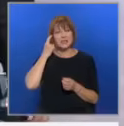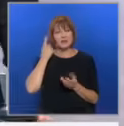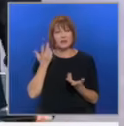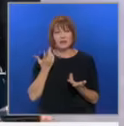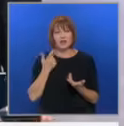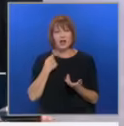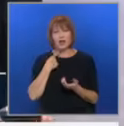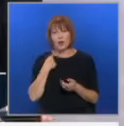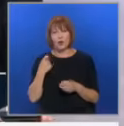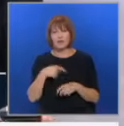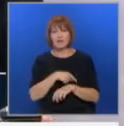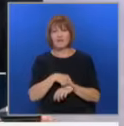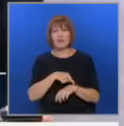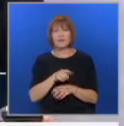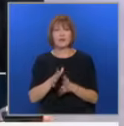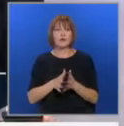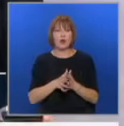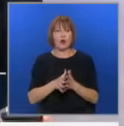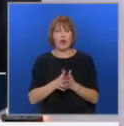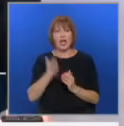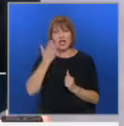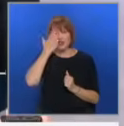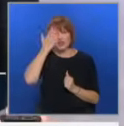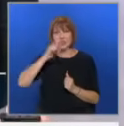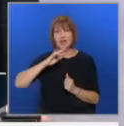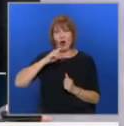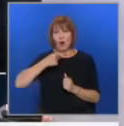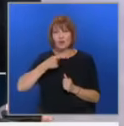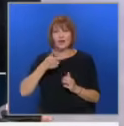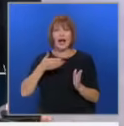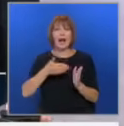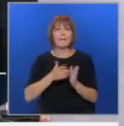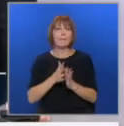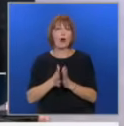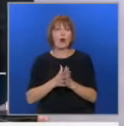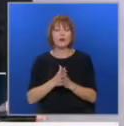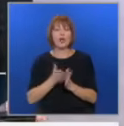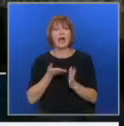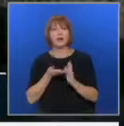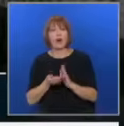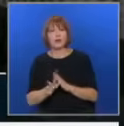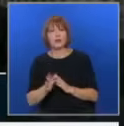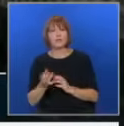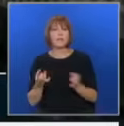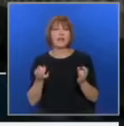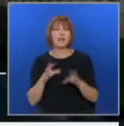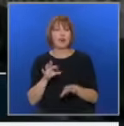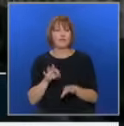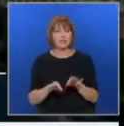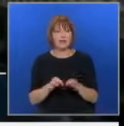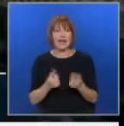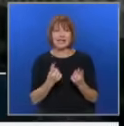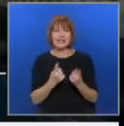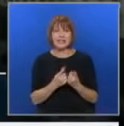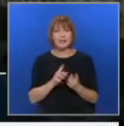няма смисъл да губим времето на хората, защото по-честният отговор към хората е да отидем отново на избори. Срещата ще е